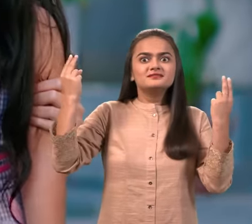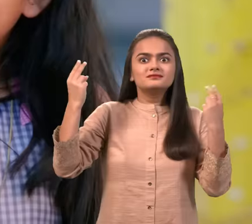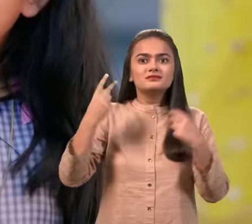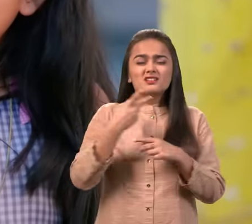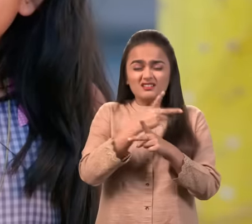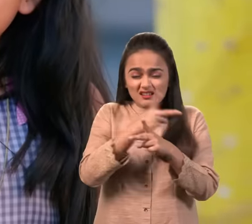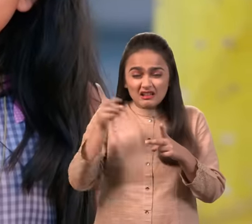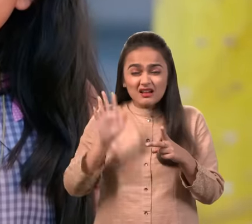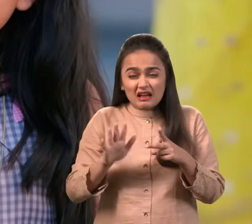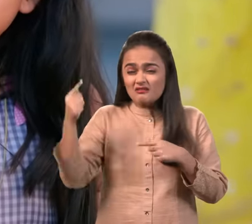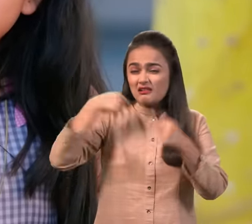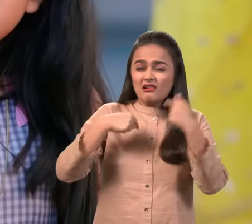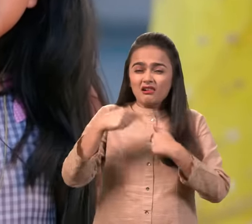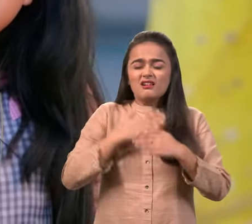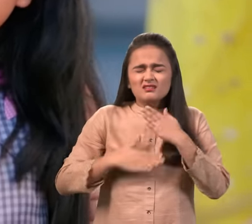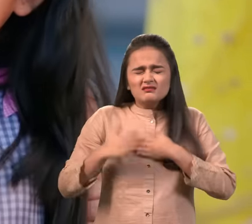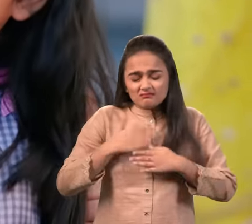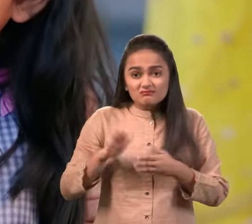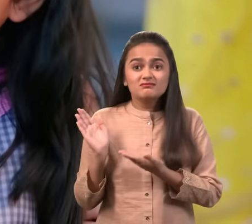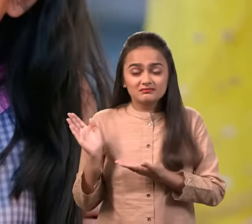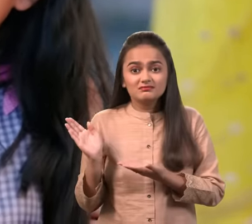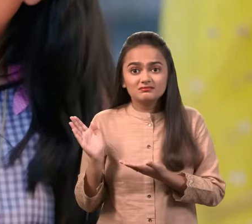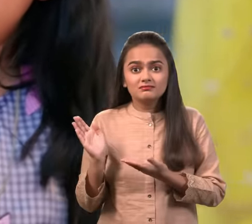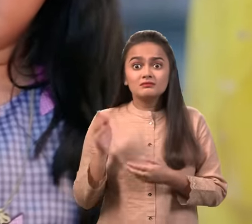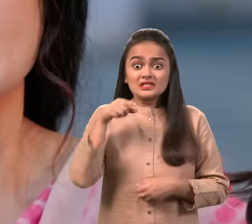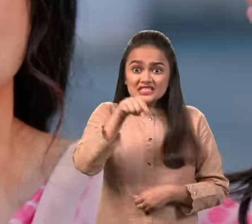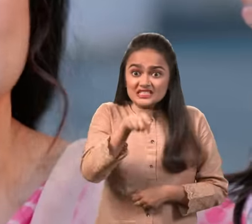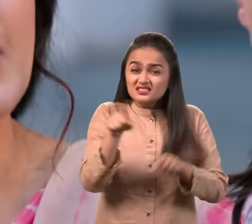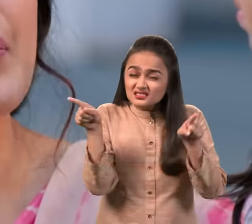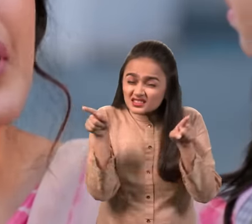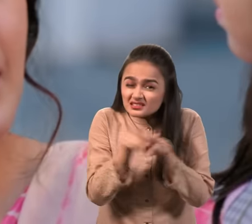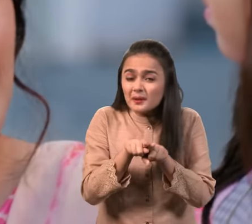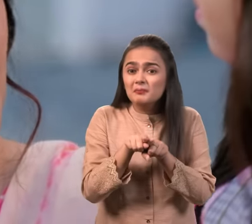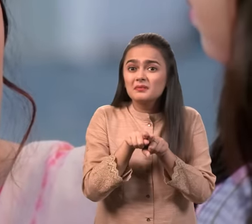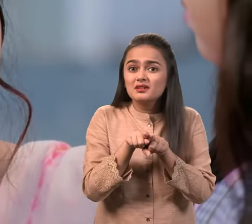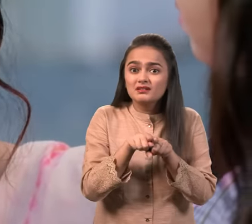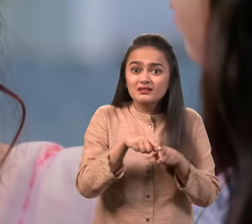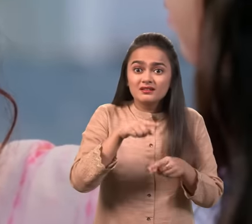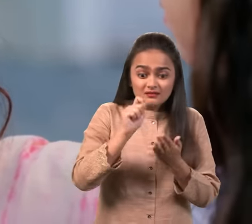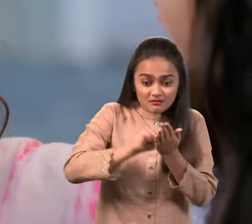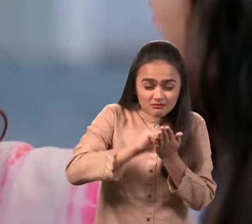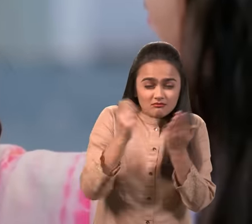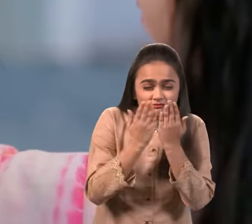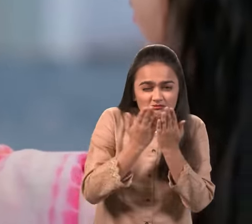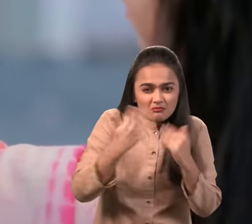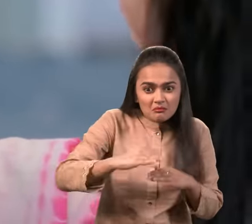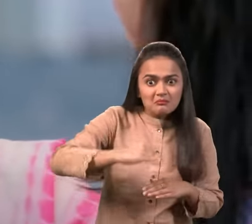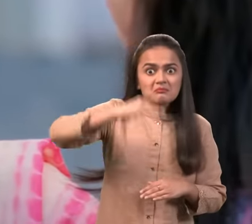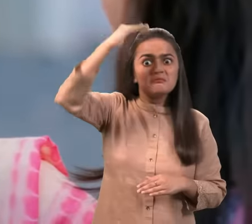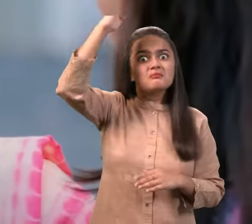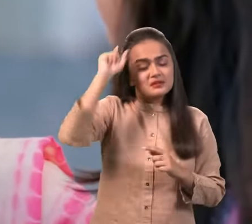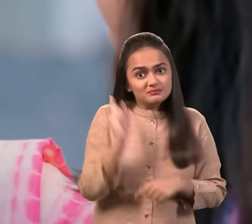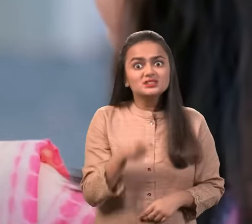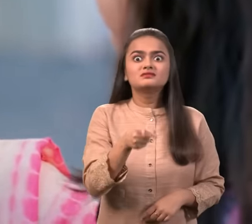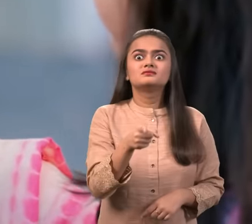लिए कितने त्याग कर रही है। तुझे भी पढ़ लिख कर बड़ा